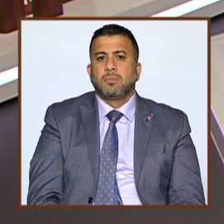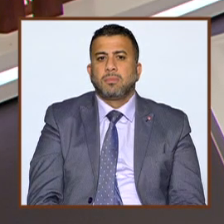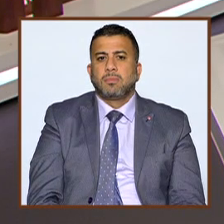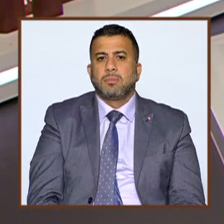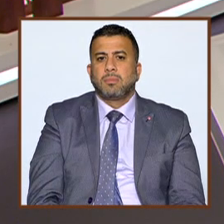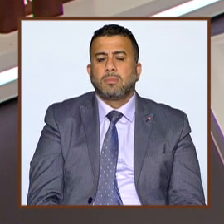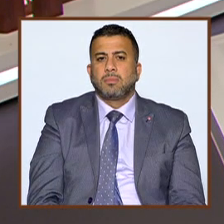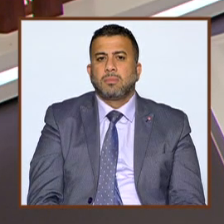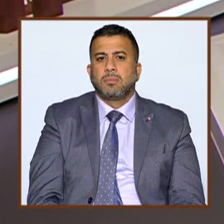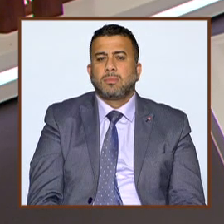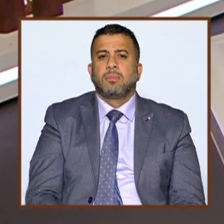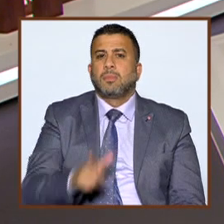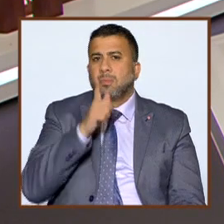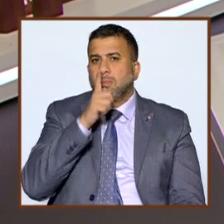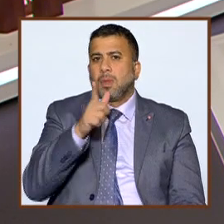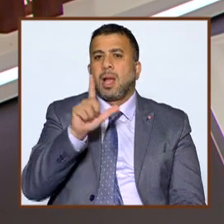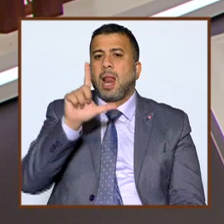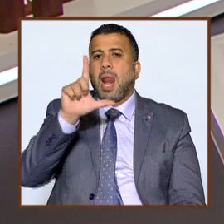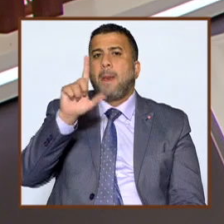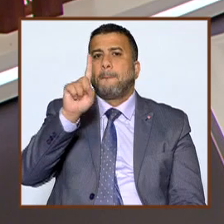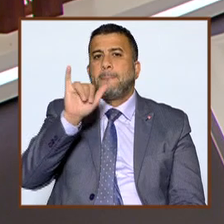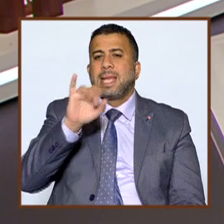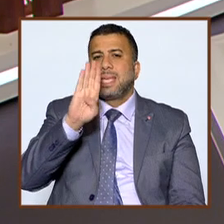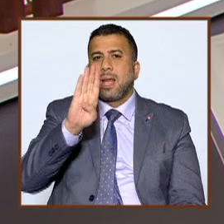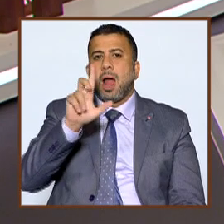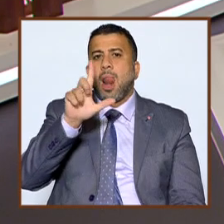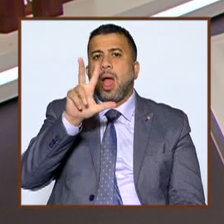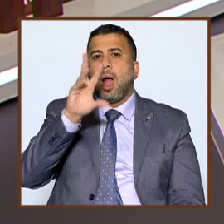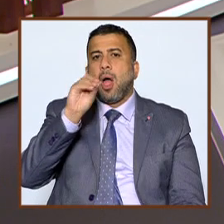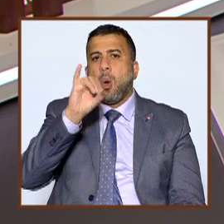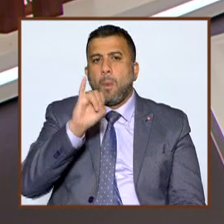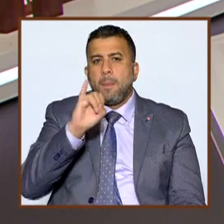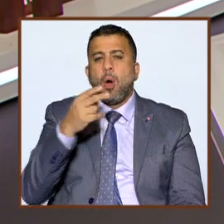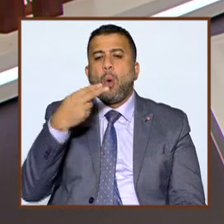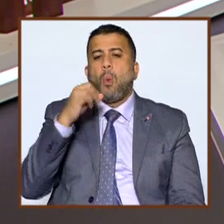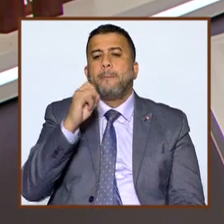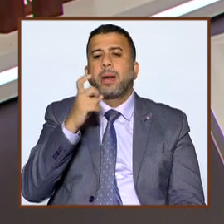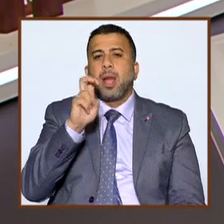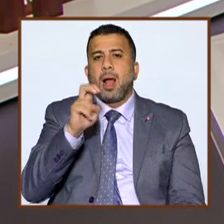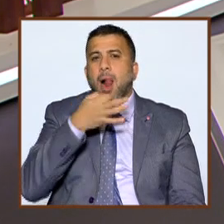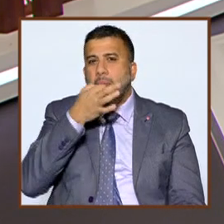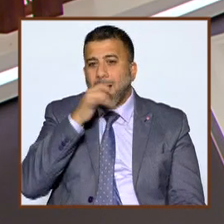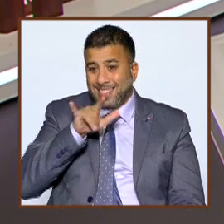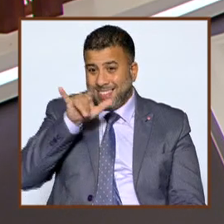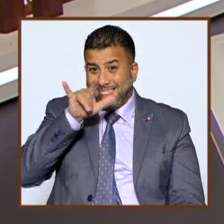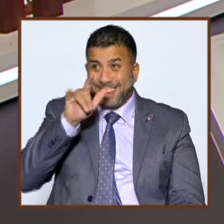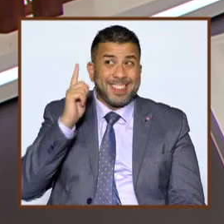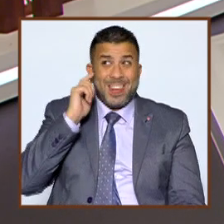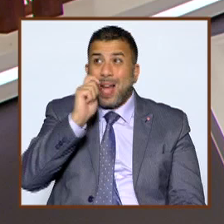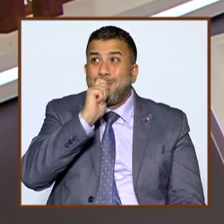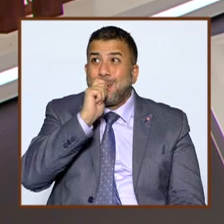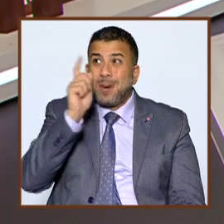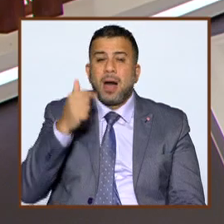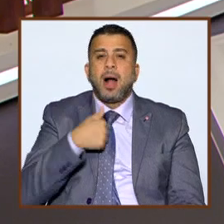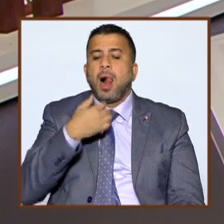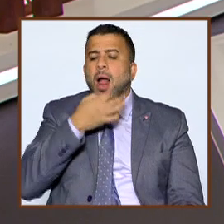بجملة الله لبيك اللهم عمرة تكون لفظية ام فقط قلبية بالنية؟ ان شاء الله. بارك الله